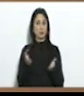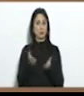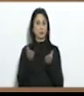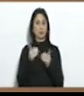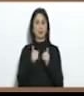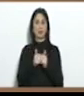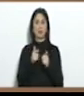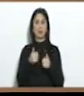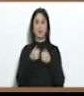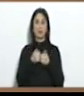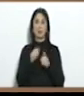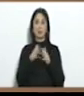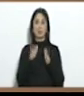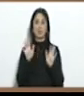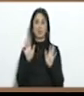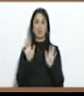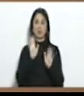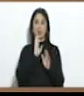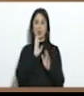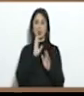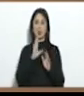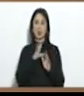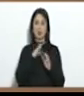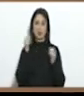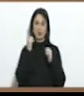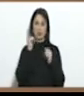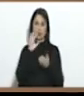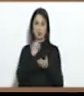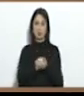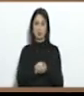დაუდგეთ და დავეხმაროთ, რომ რაც შეიძლება მეტი გოგონა იყოს სპორტით დაკავებული. მადლობა.